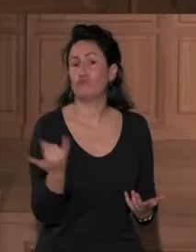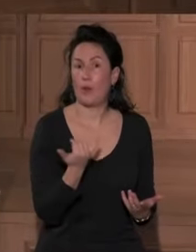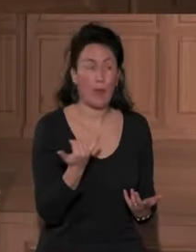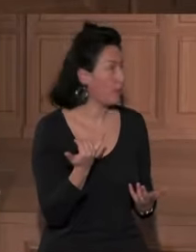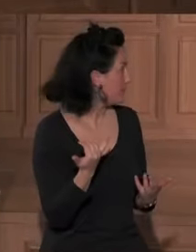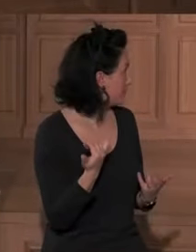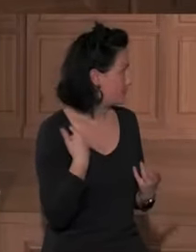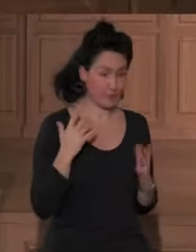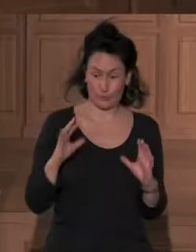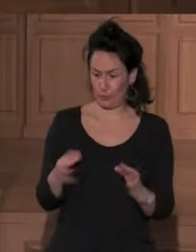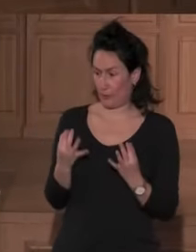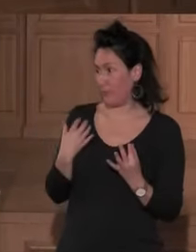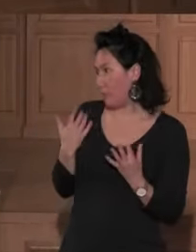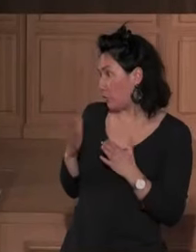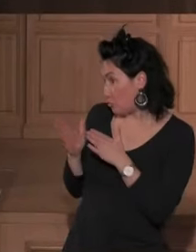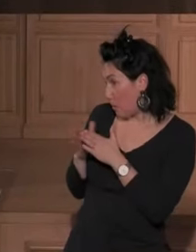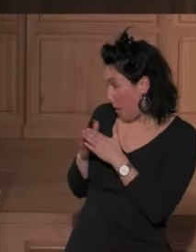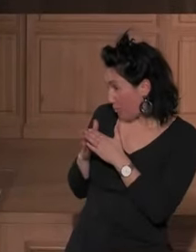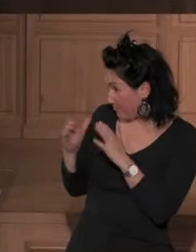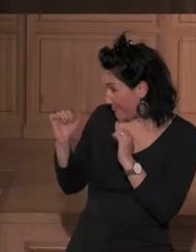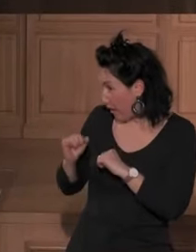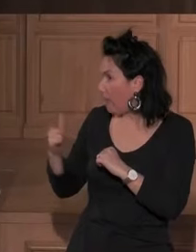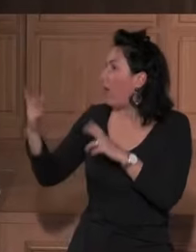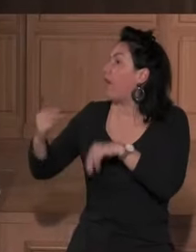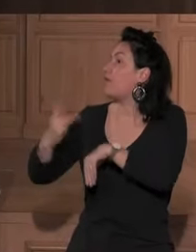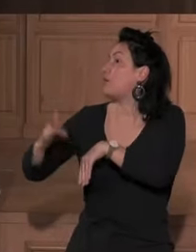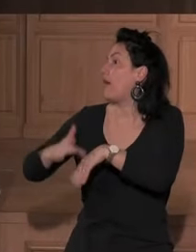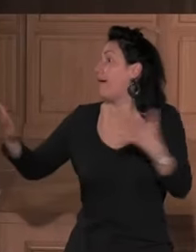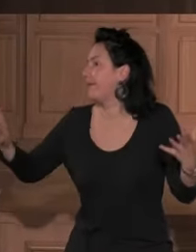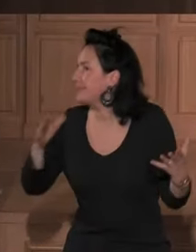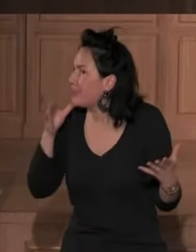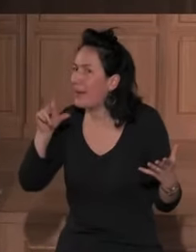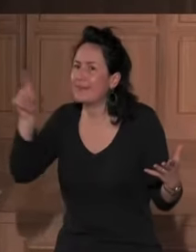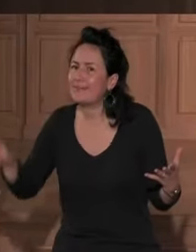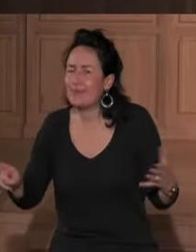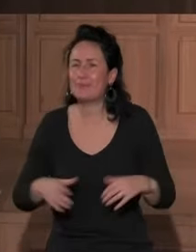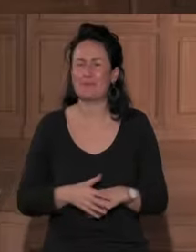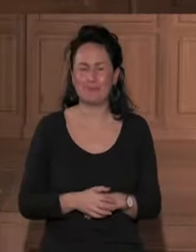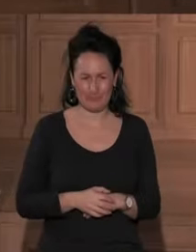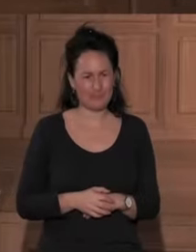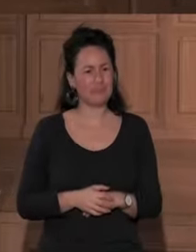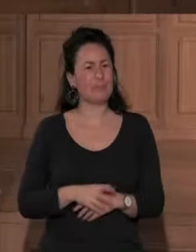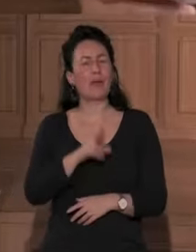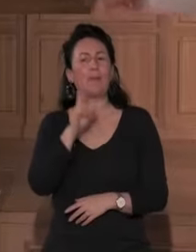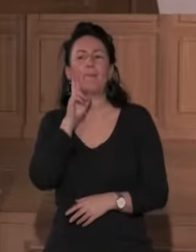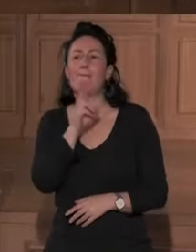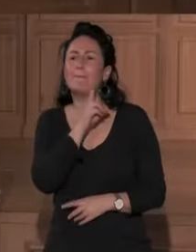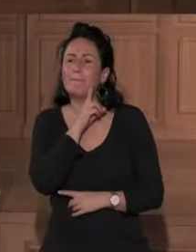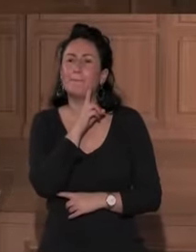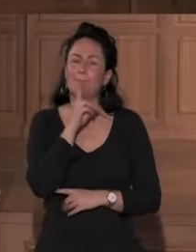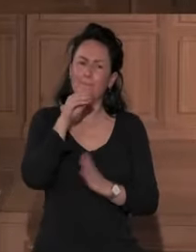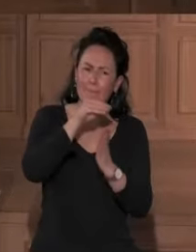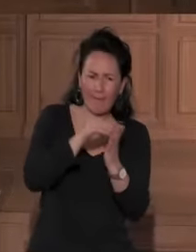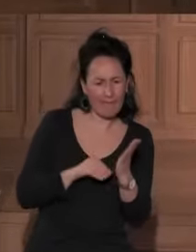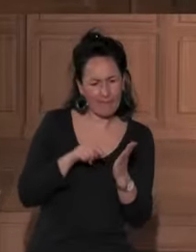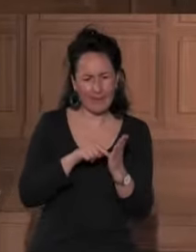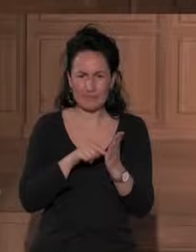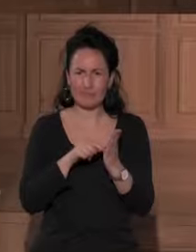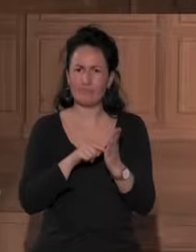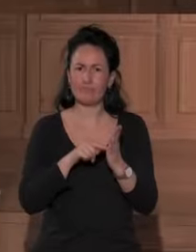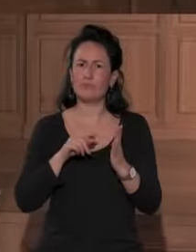d'accord, mais je n'ai pas pu vous voir avant, c'est arrivé en retard. Mais le pape a écrit une encyclique, Fratelli Tutti, vous savez, tous frères. Et j'ai